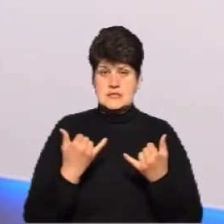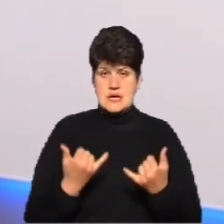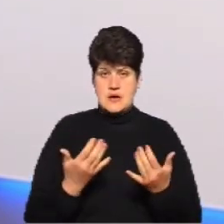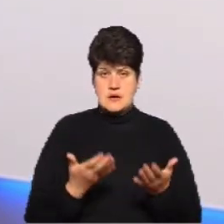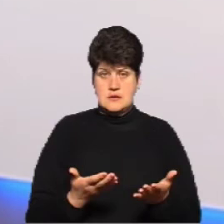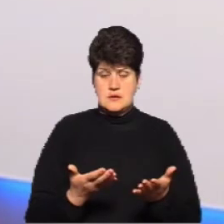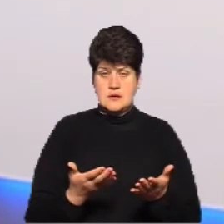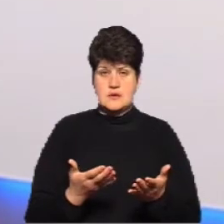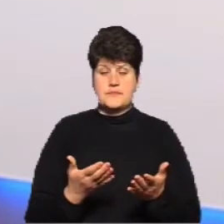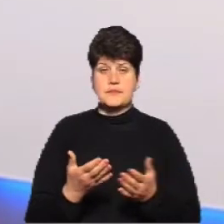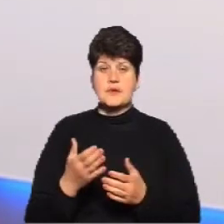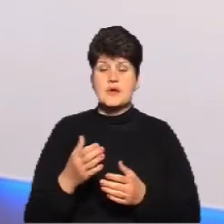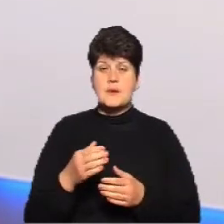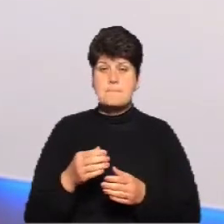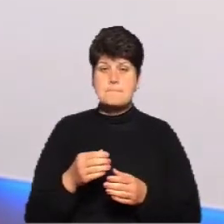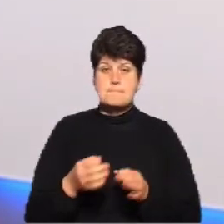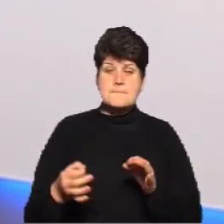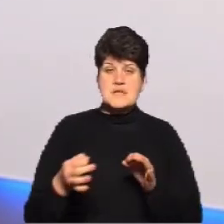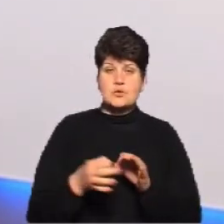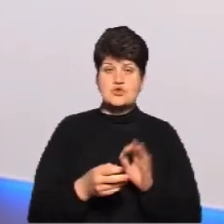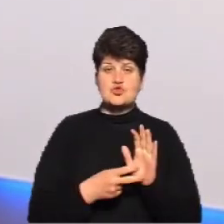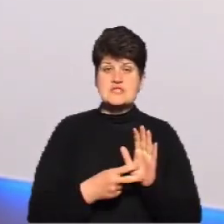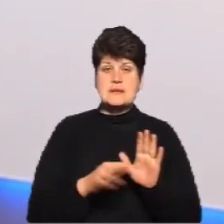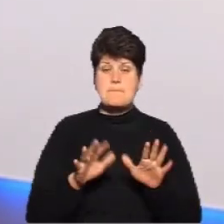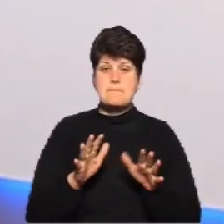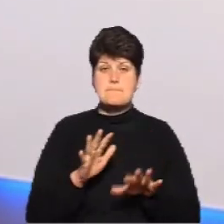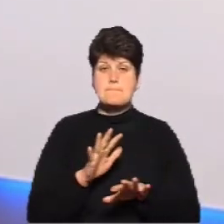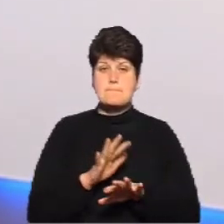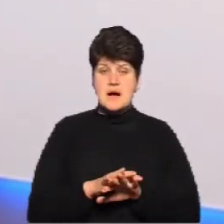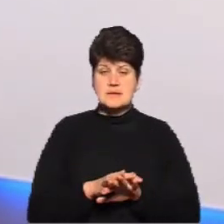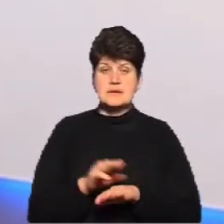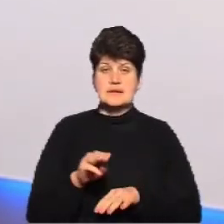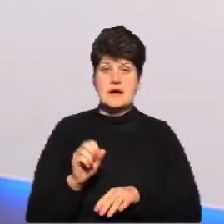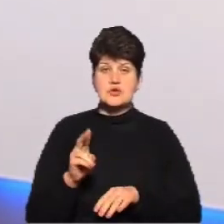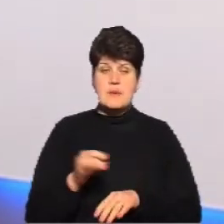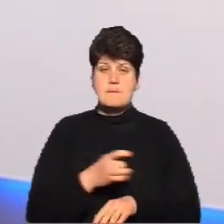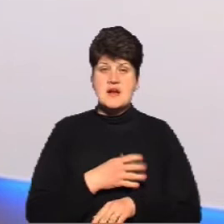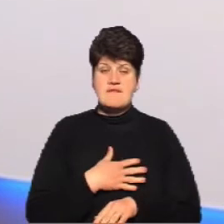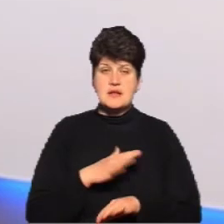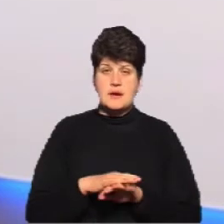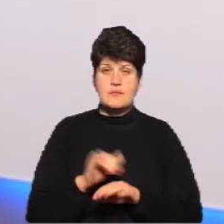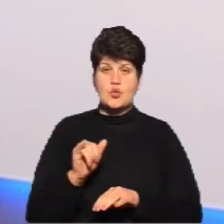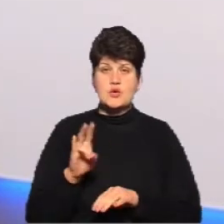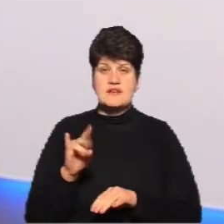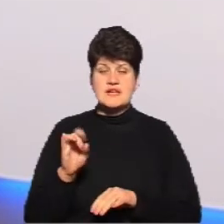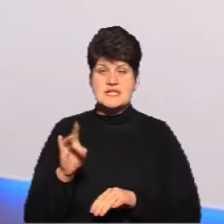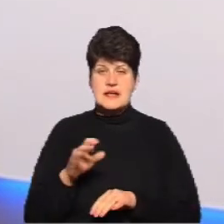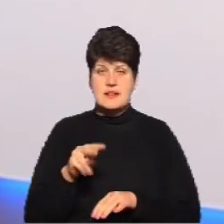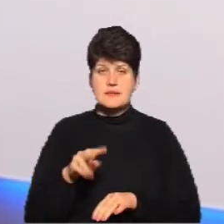Data Bot, підключено 7 банків. Це Таксомбанк, Приватбанк, Універсалбанк, тощо